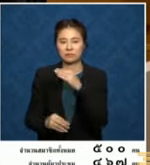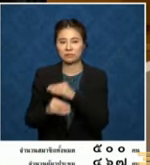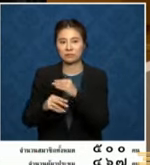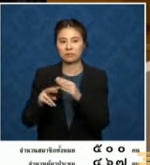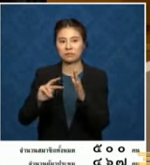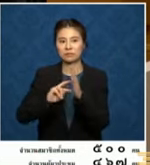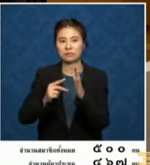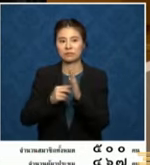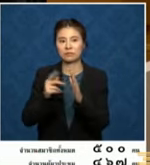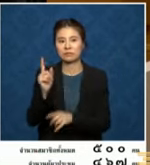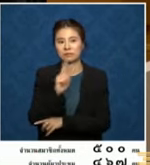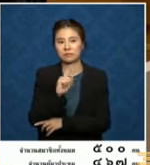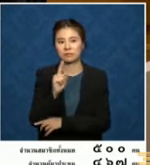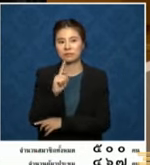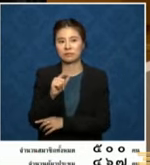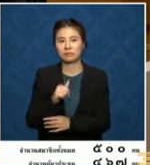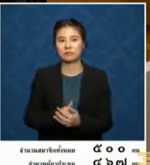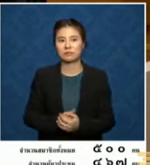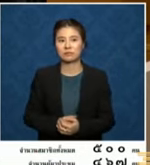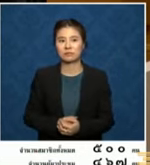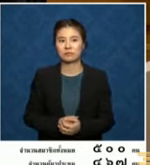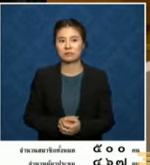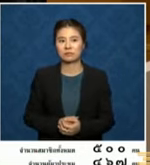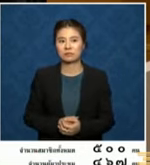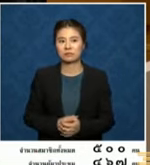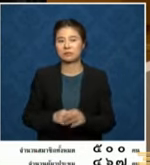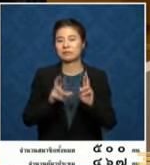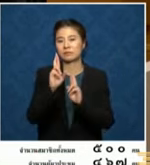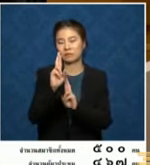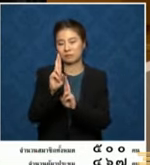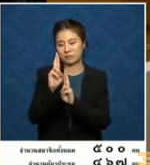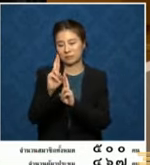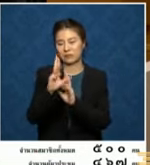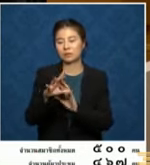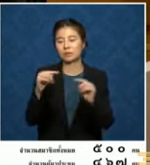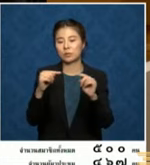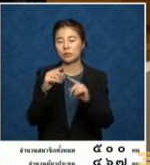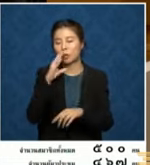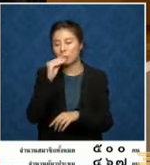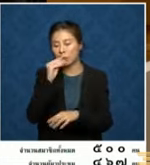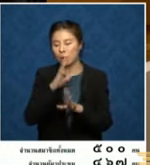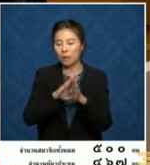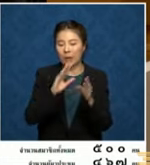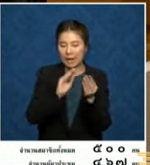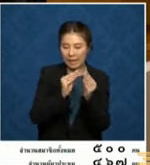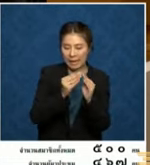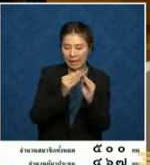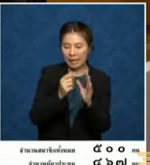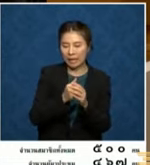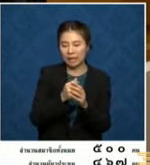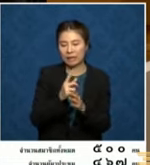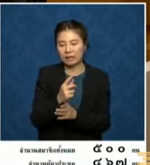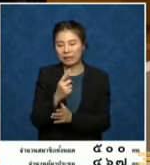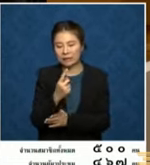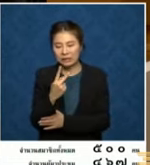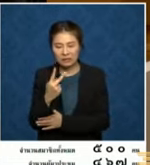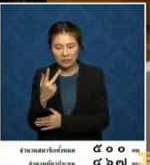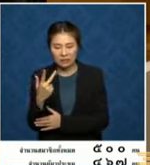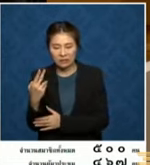ะอันนี้ก็ต้องคอยระมัดระวังด้วยนะครับแล้วก็บางตัวเ